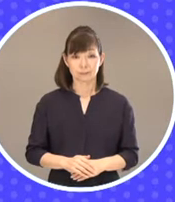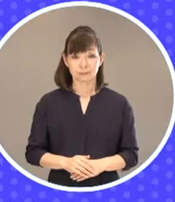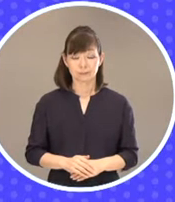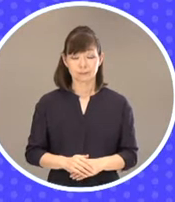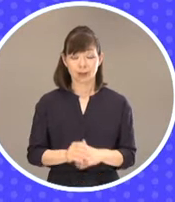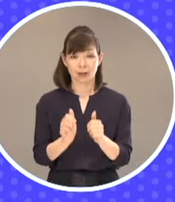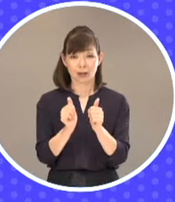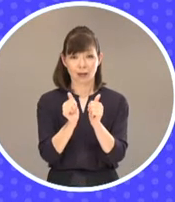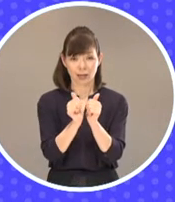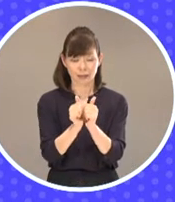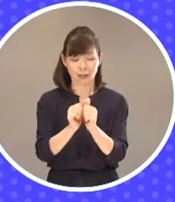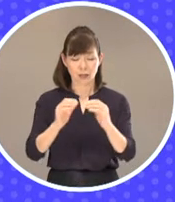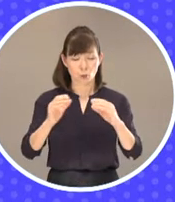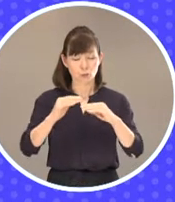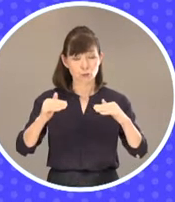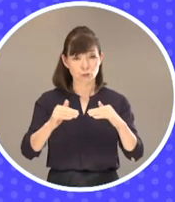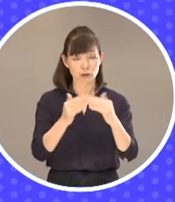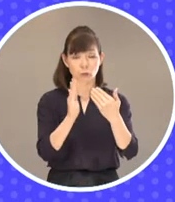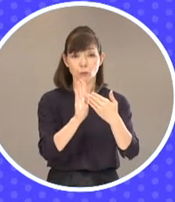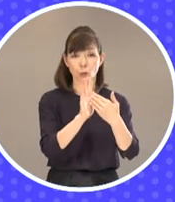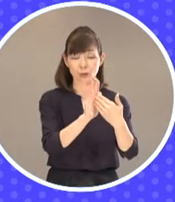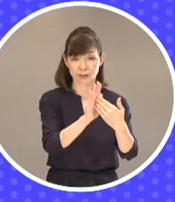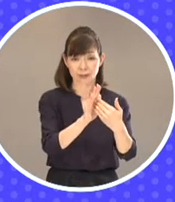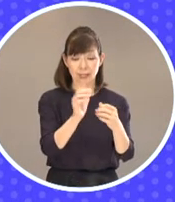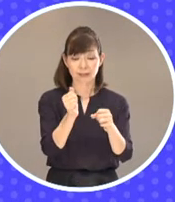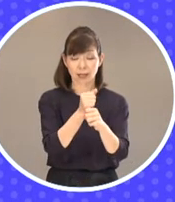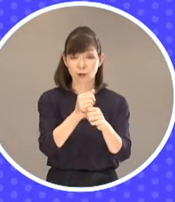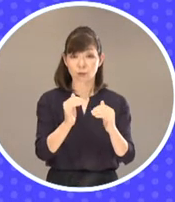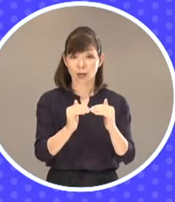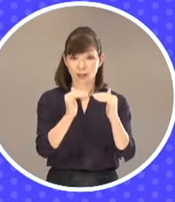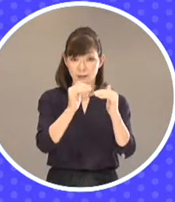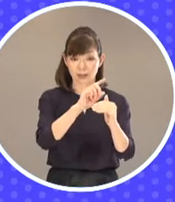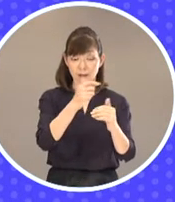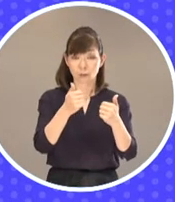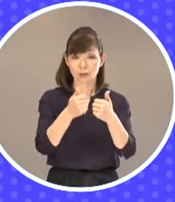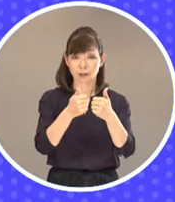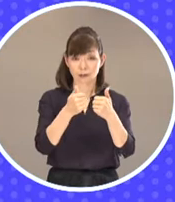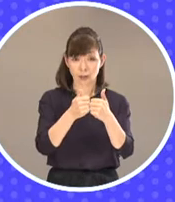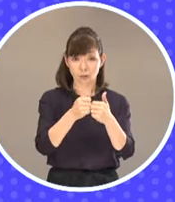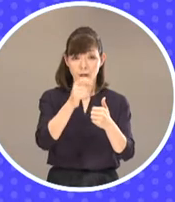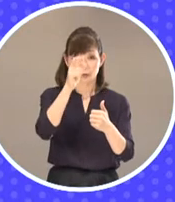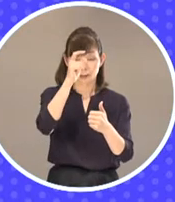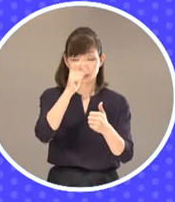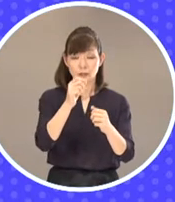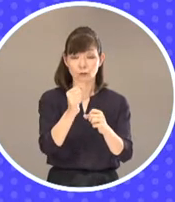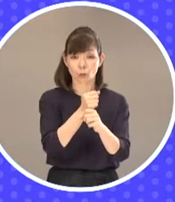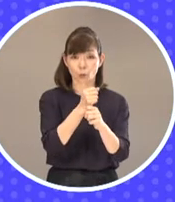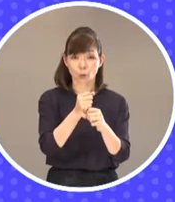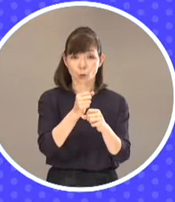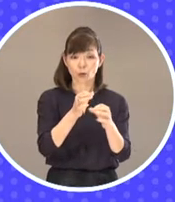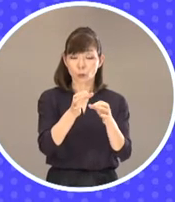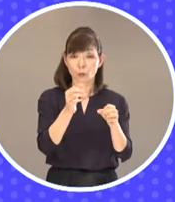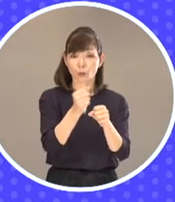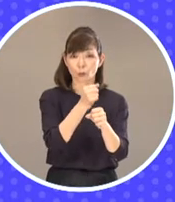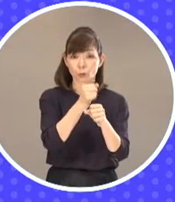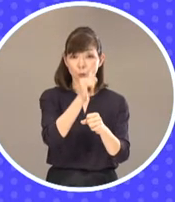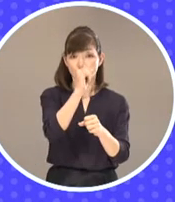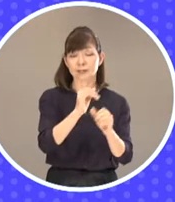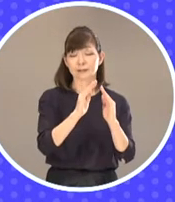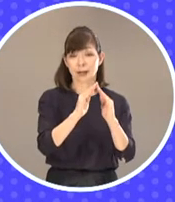犯罪や交通事故の防止、産業の発展などについて話し合う警察・商工労働委員